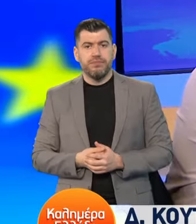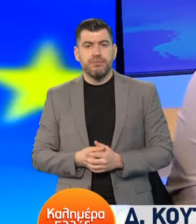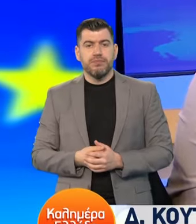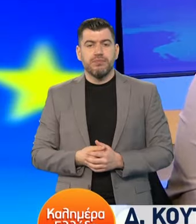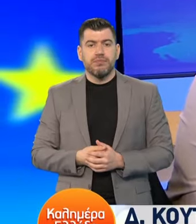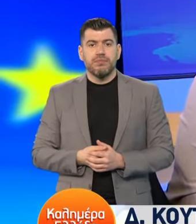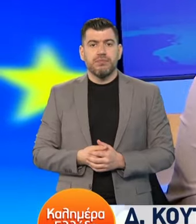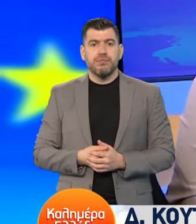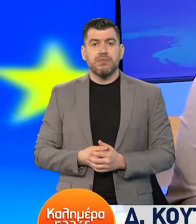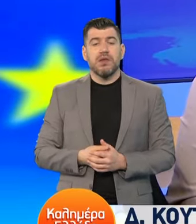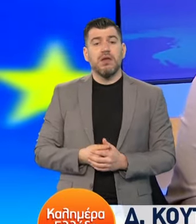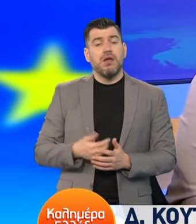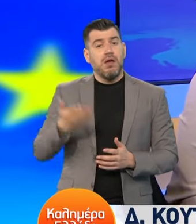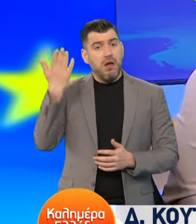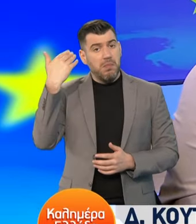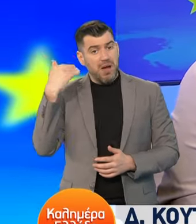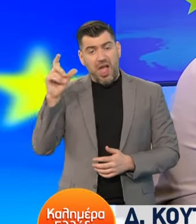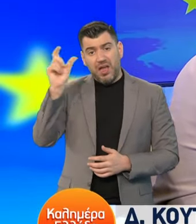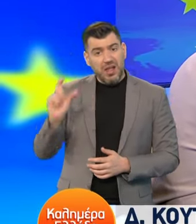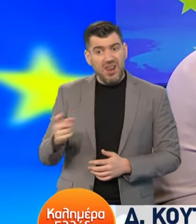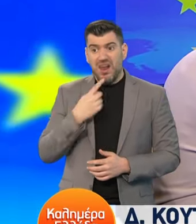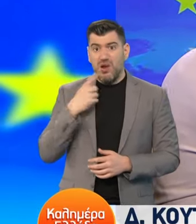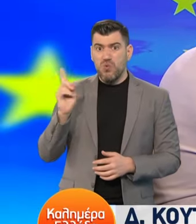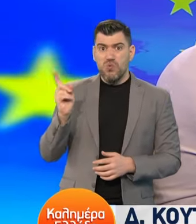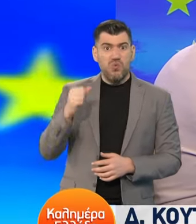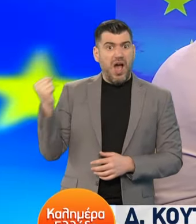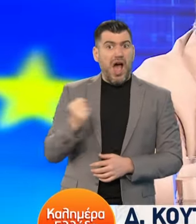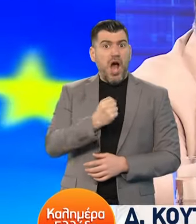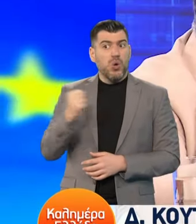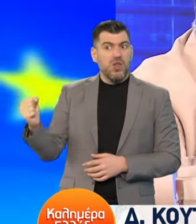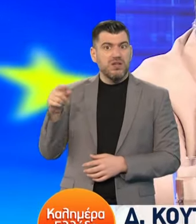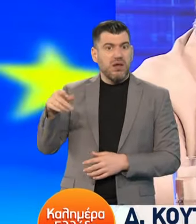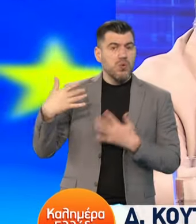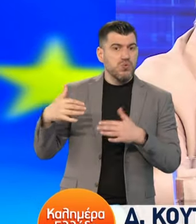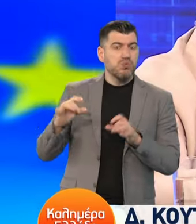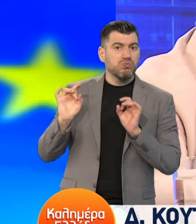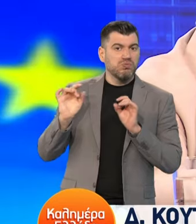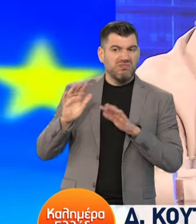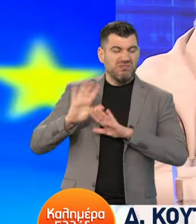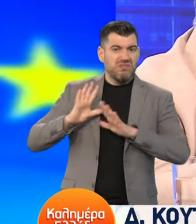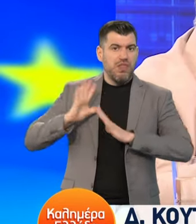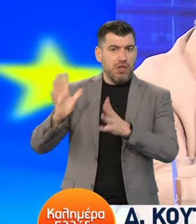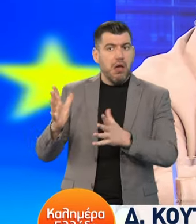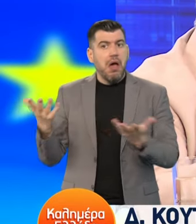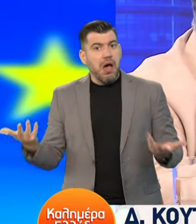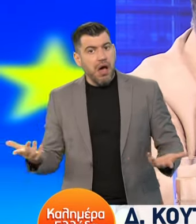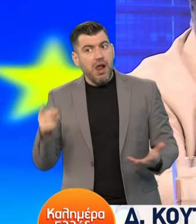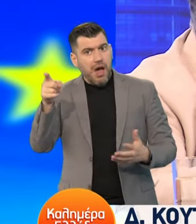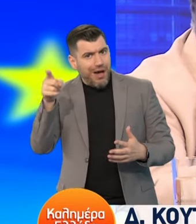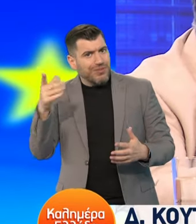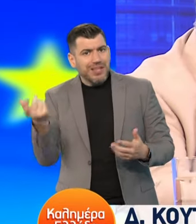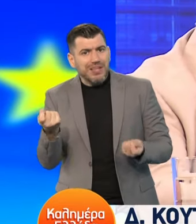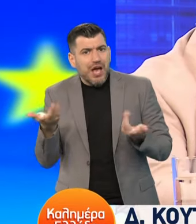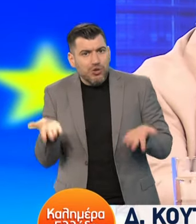ακροδεξιάς στην Ιταλία. Και τελικά βλέπουμε είναι χεράκι-χεράκι και αγκαλίτσα με την Ούρσουλα φον ντερ Λάιεν για να κάνει και